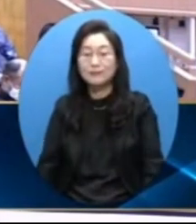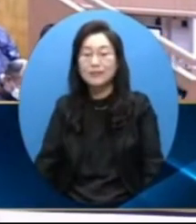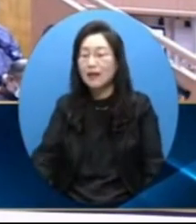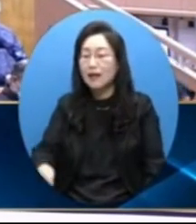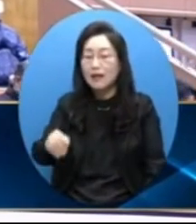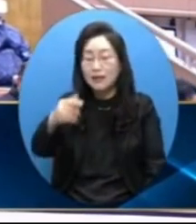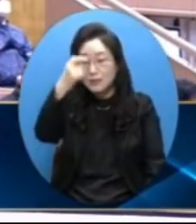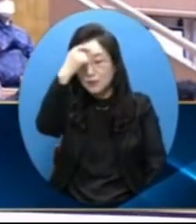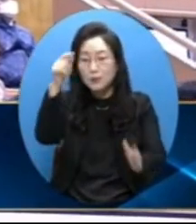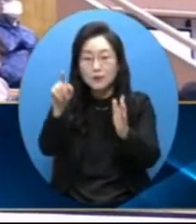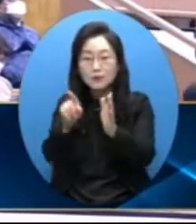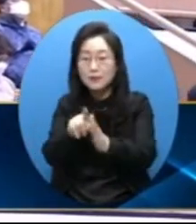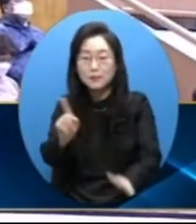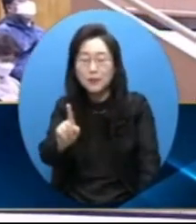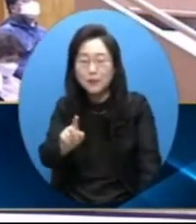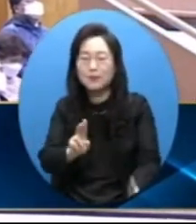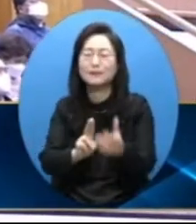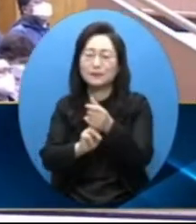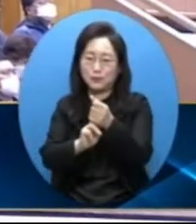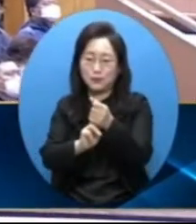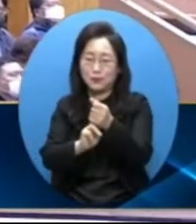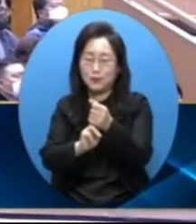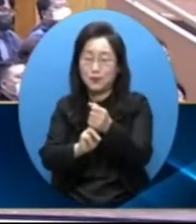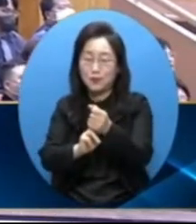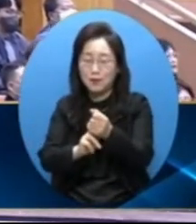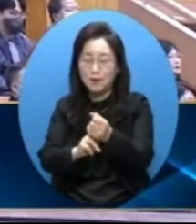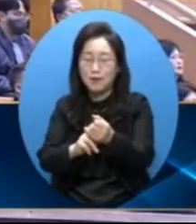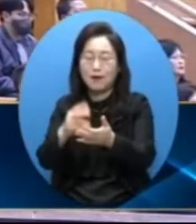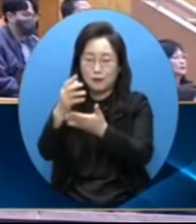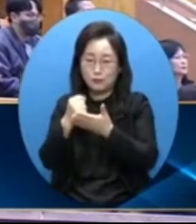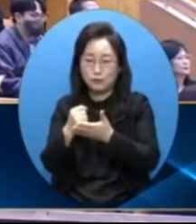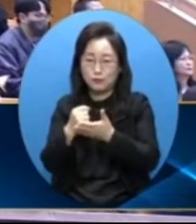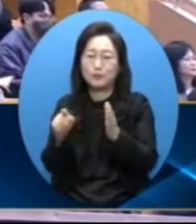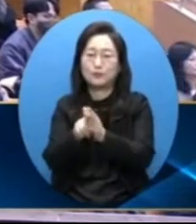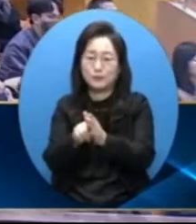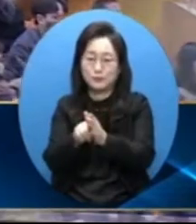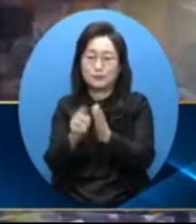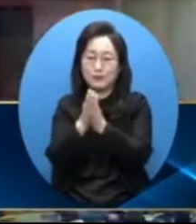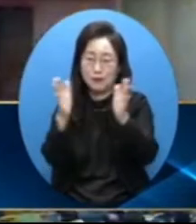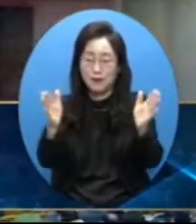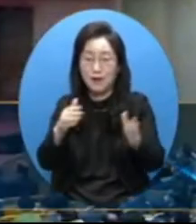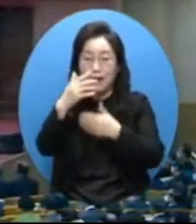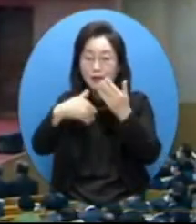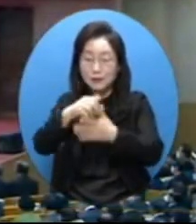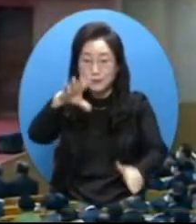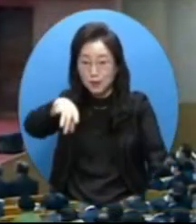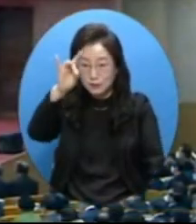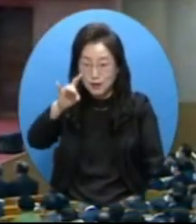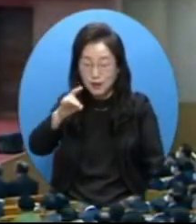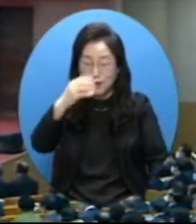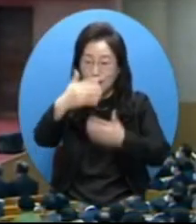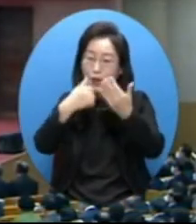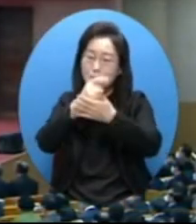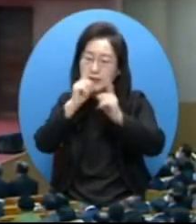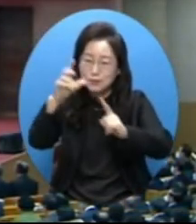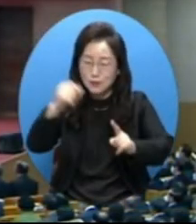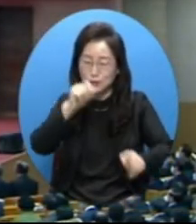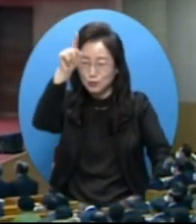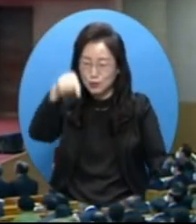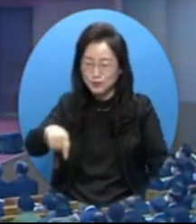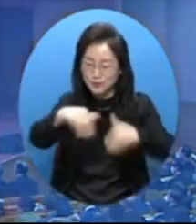기독교 신앙은 기적의 기초한 신앙입니다 하나님께서 태초에 말씀 하나로 온 천지만물을